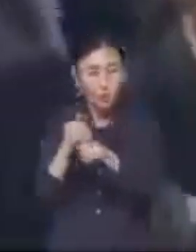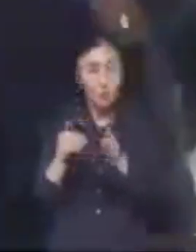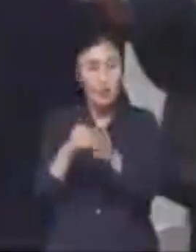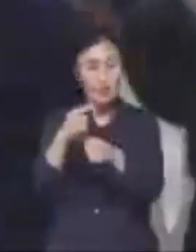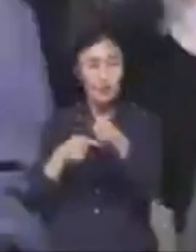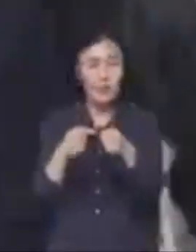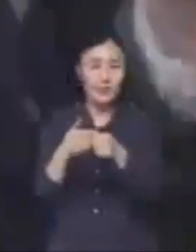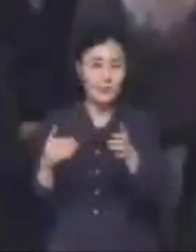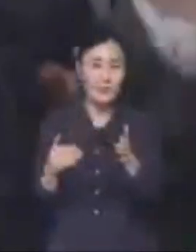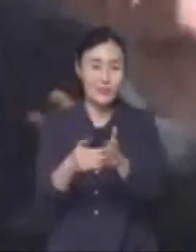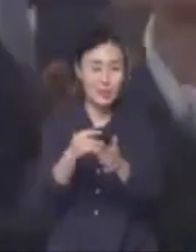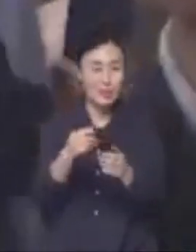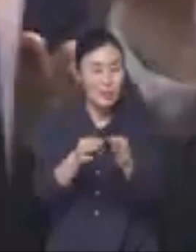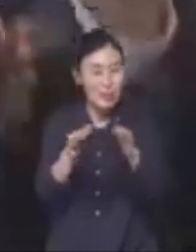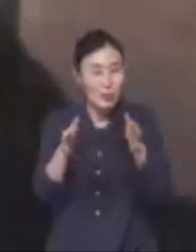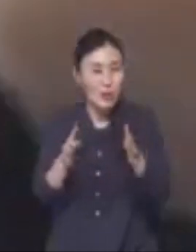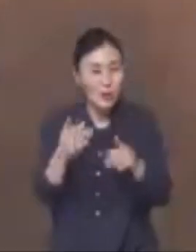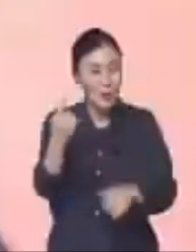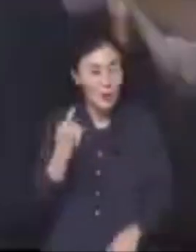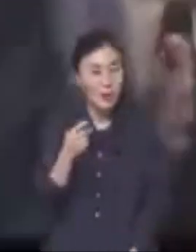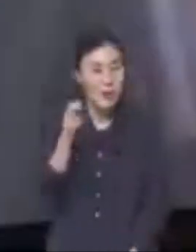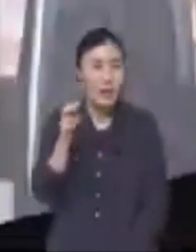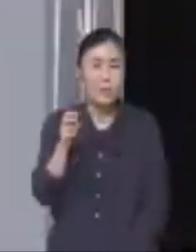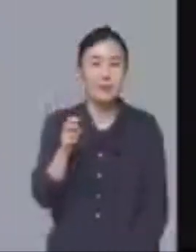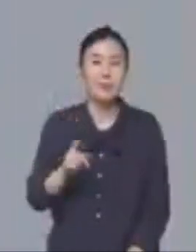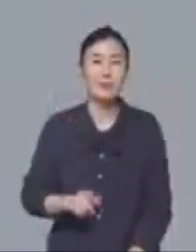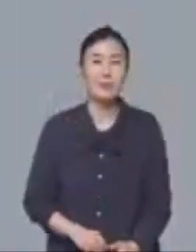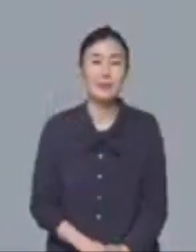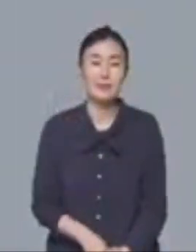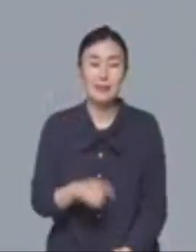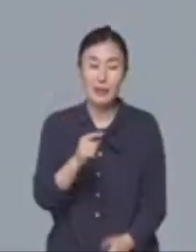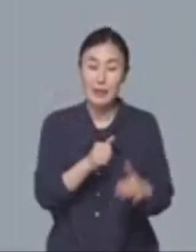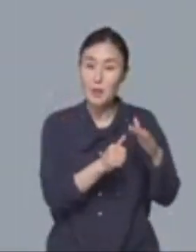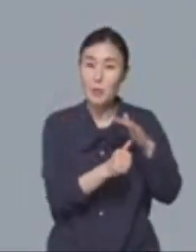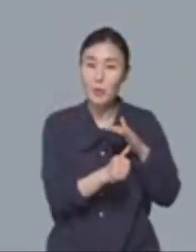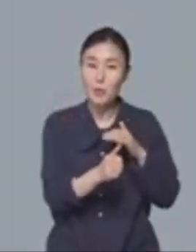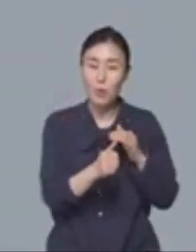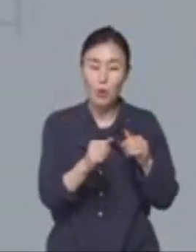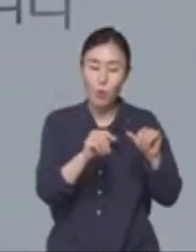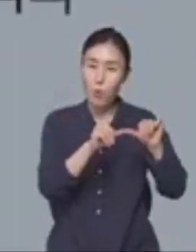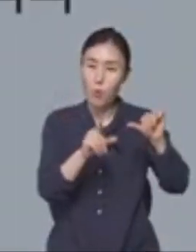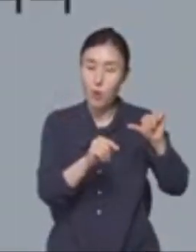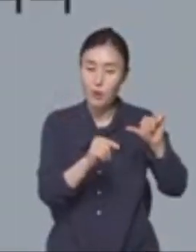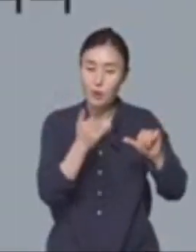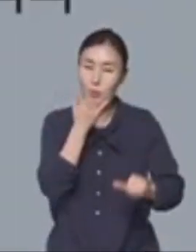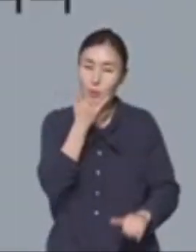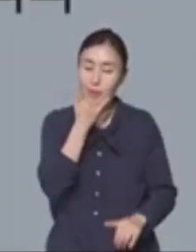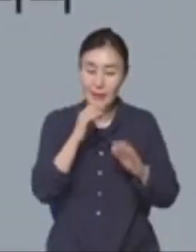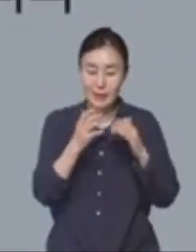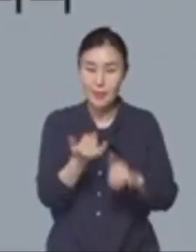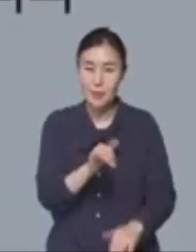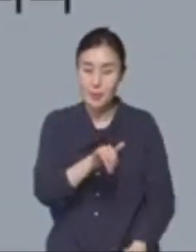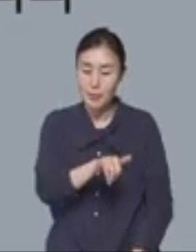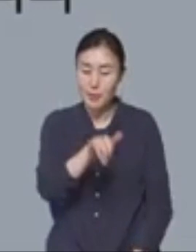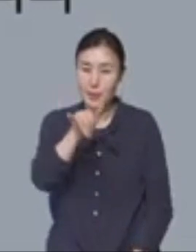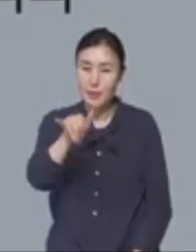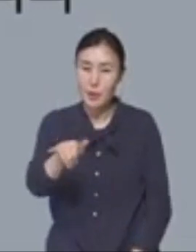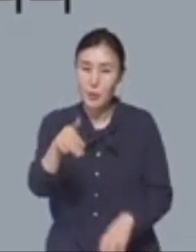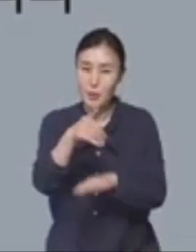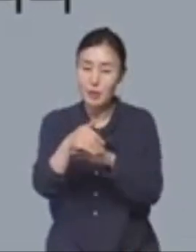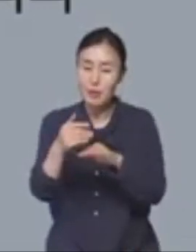그동안 예측됐던 귀국 시기입니다 이전 대표는 5월쯤 독일로 넘어갈 예정인데